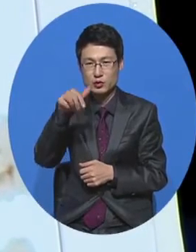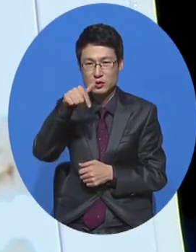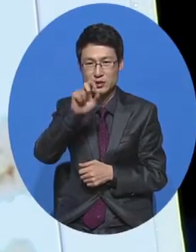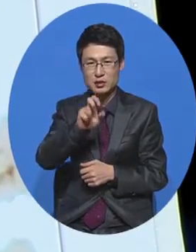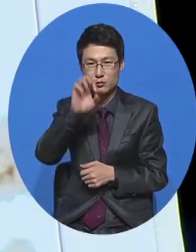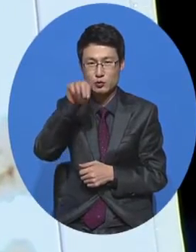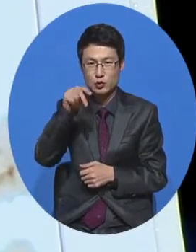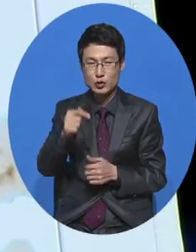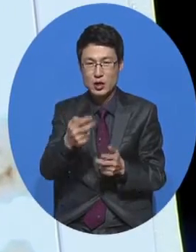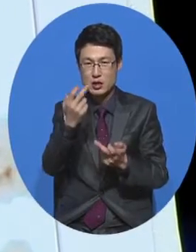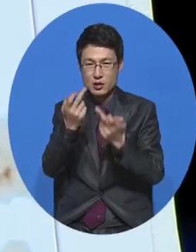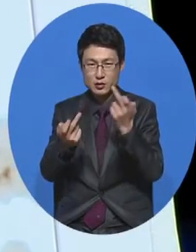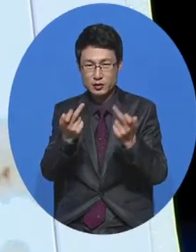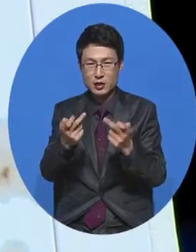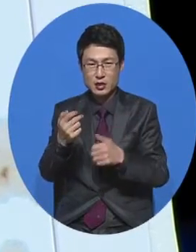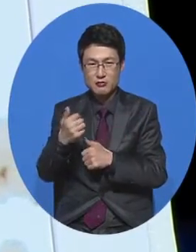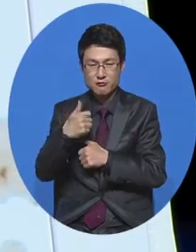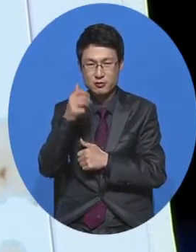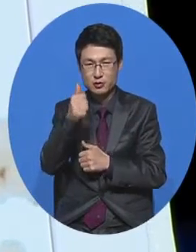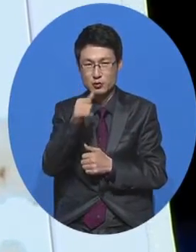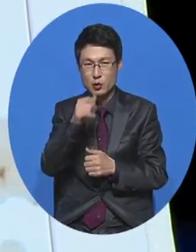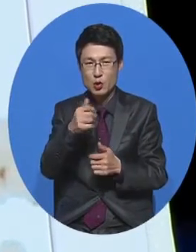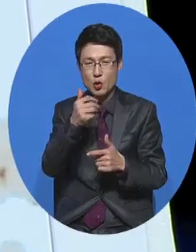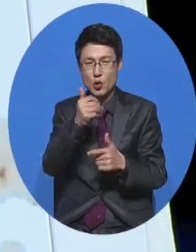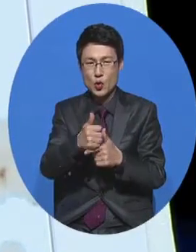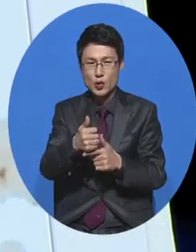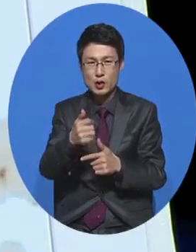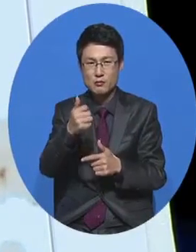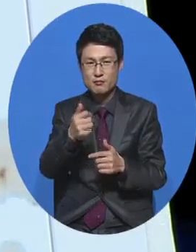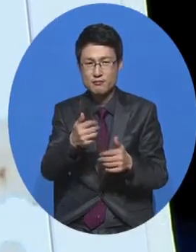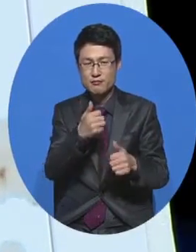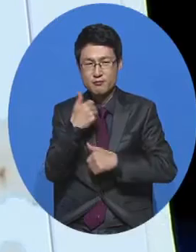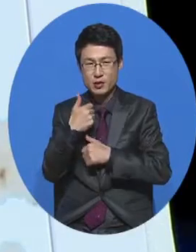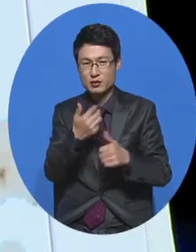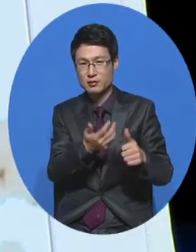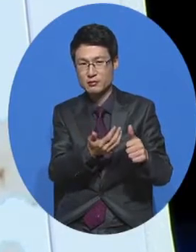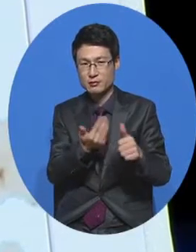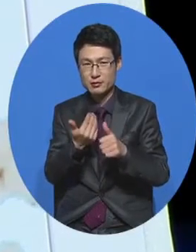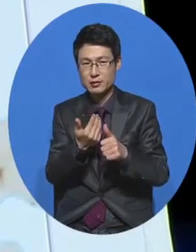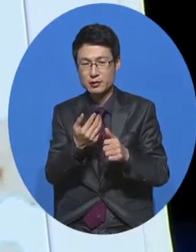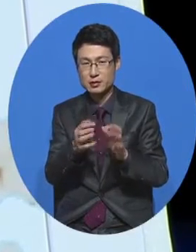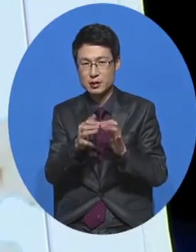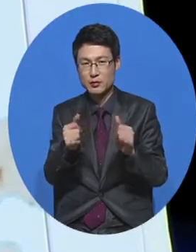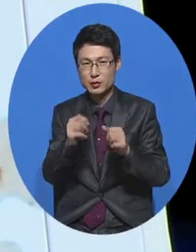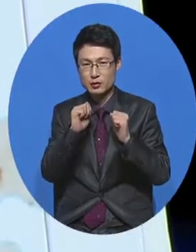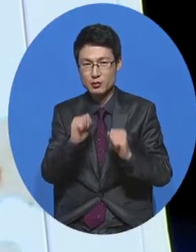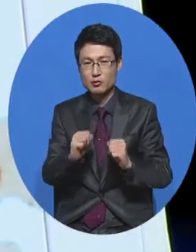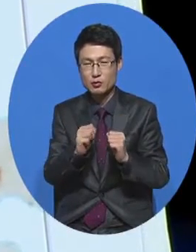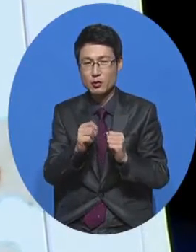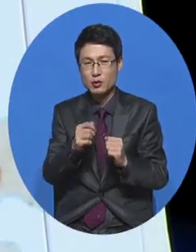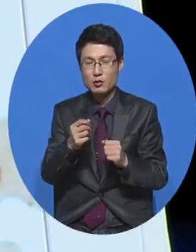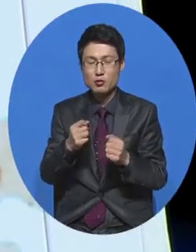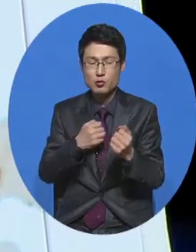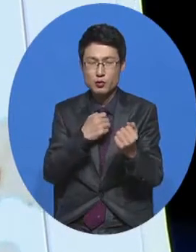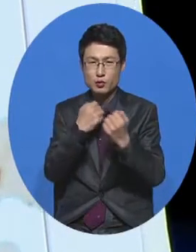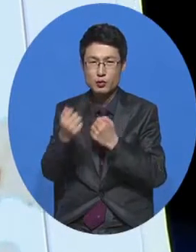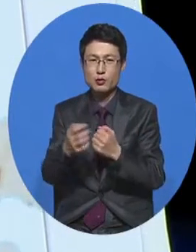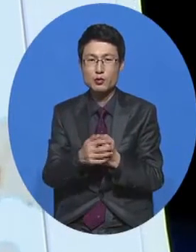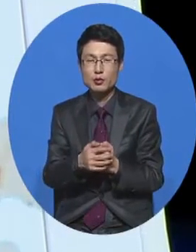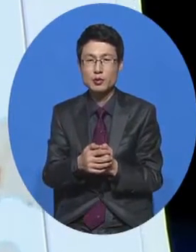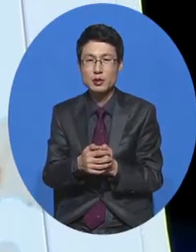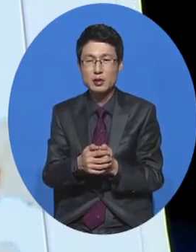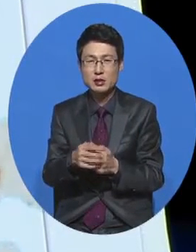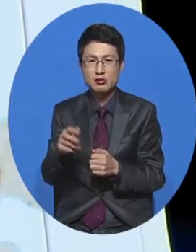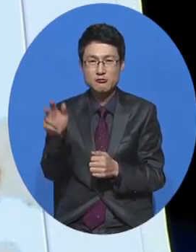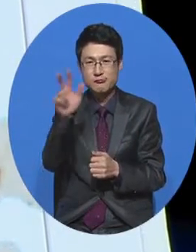병장 도 있고 수많은 호남 우유병을 이끌었던 분들이 계시고 그럼에도 불구하고 5 이